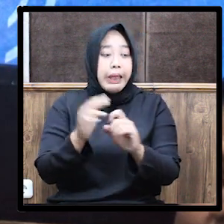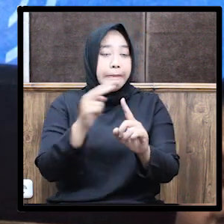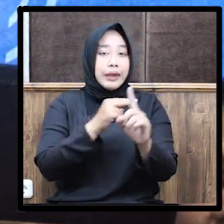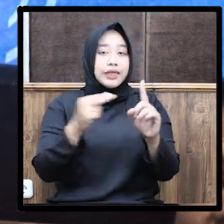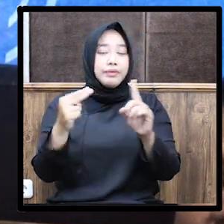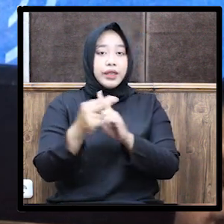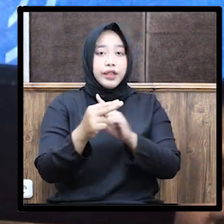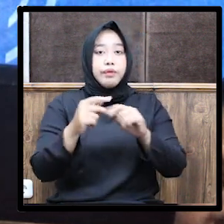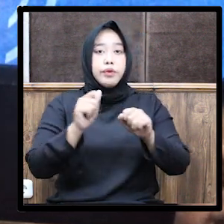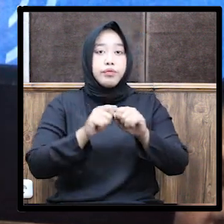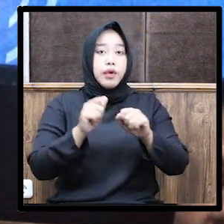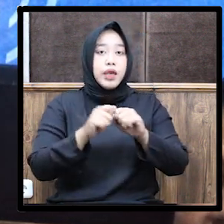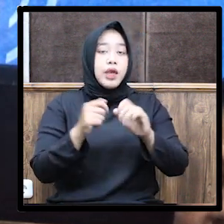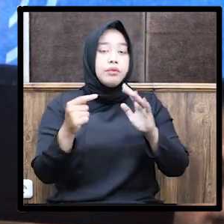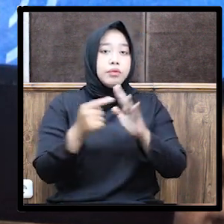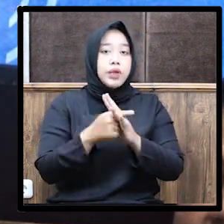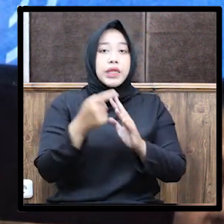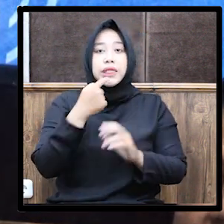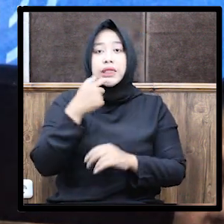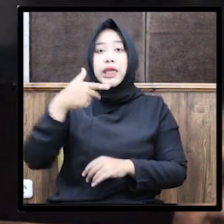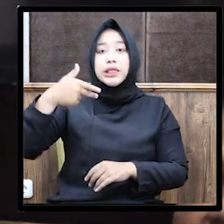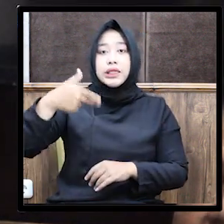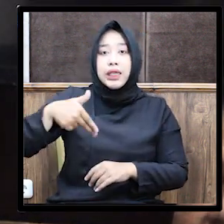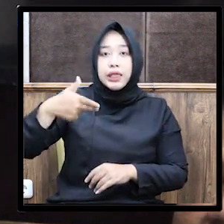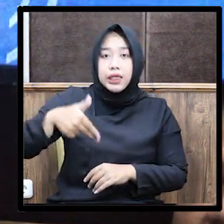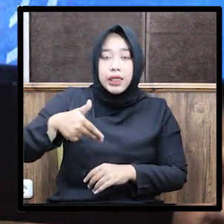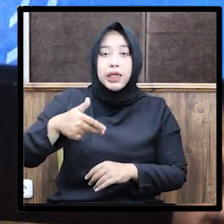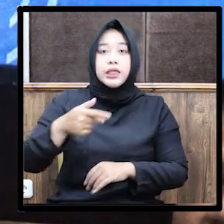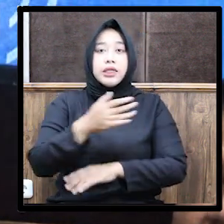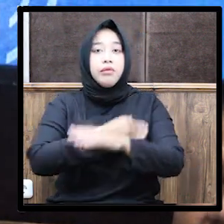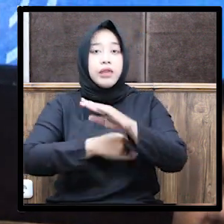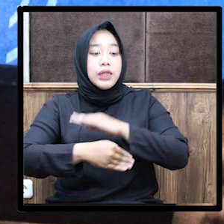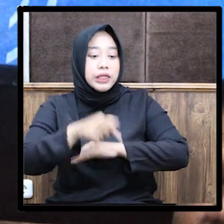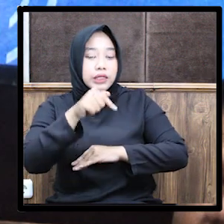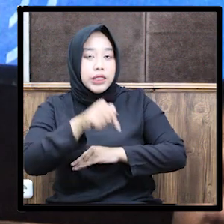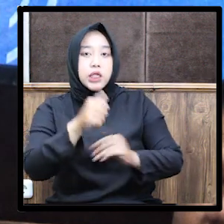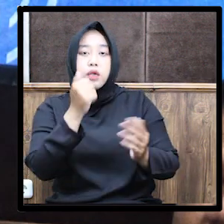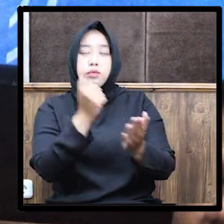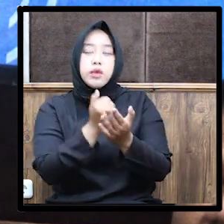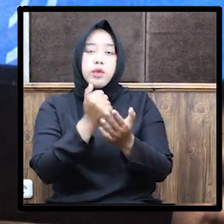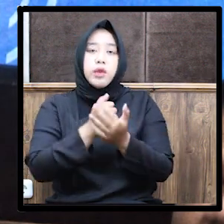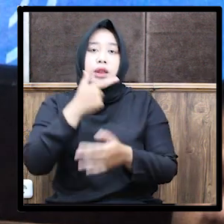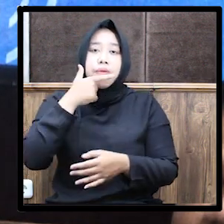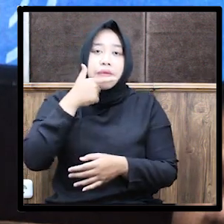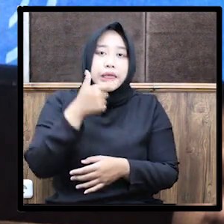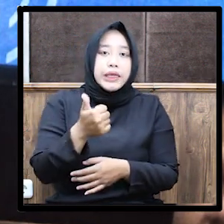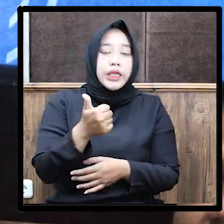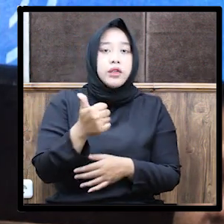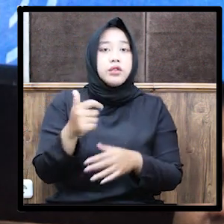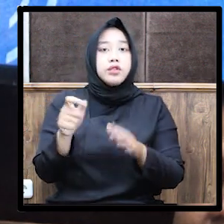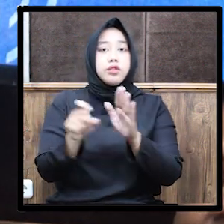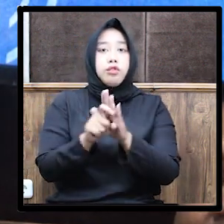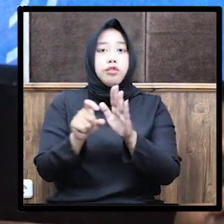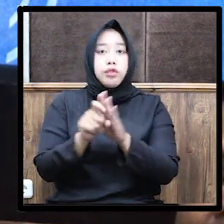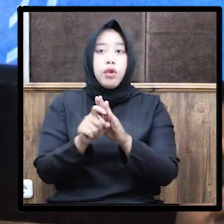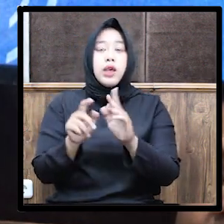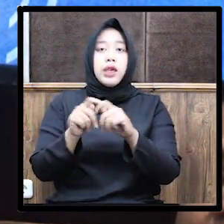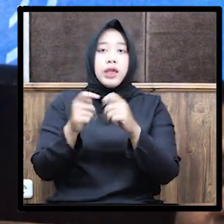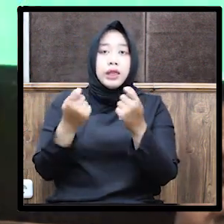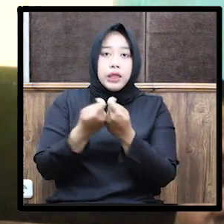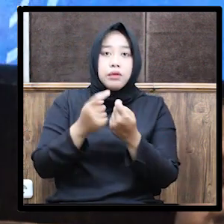dari awal, bagaimana memastikan perspektif penyelenggara pemilu terkait dengan gender dari semua itu sangat penting